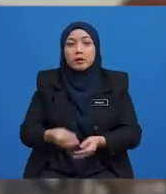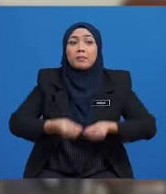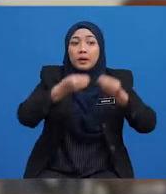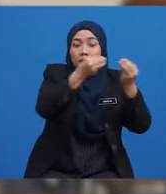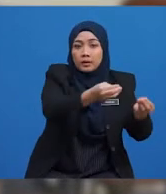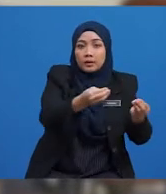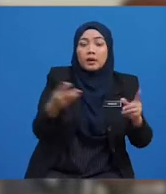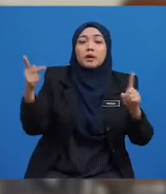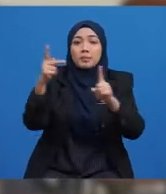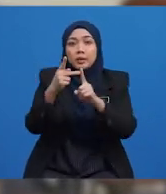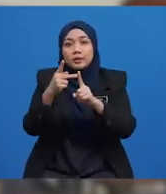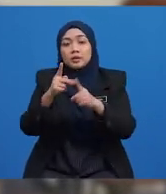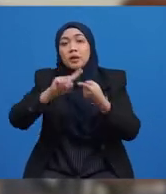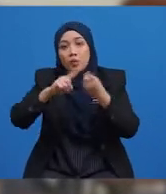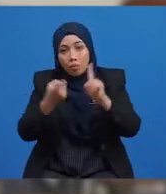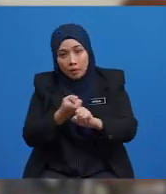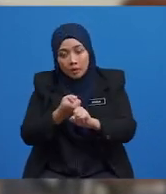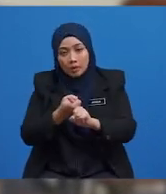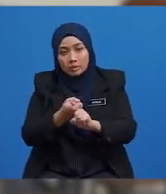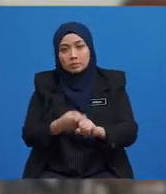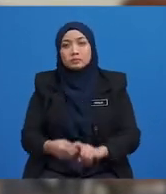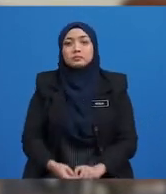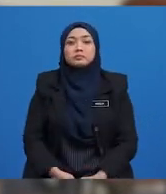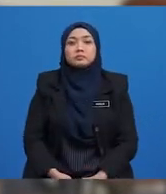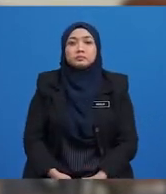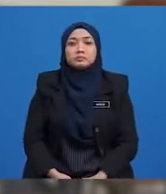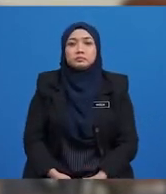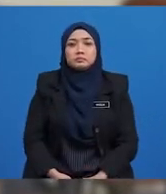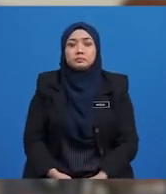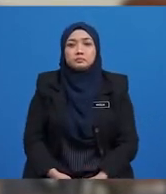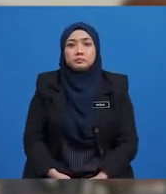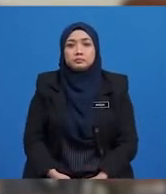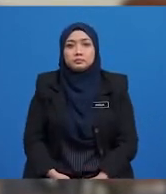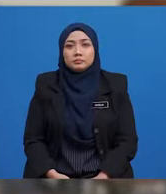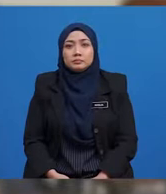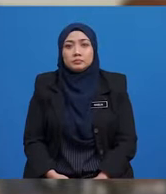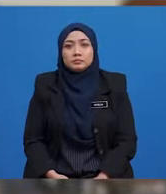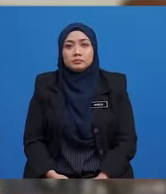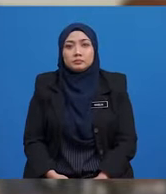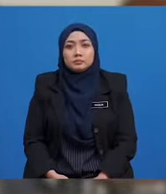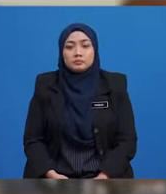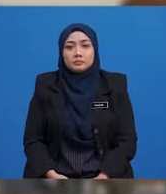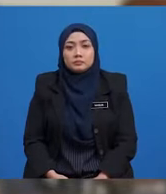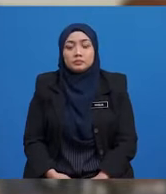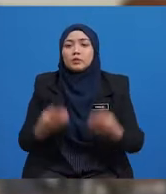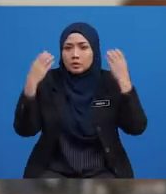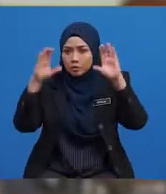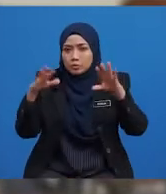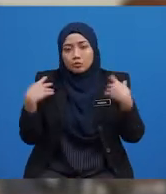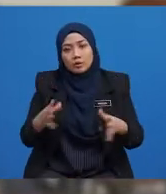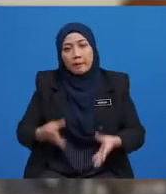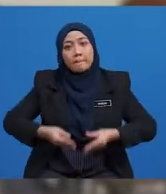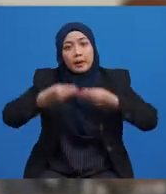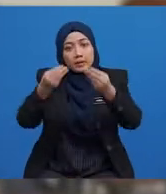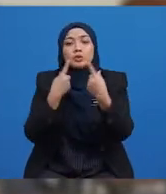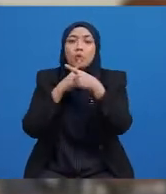tersebut. Apakah kebolehjadiannya? Kita boleh bagi jawapan. Okey, cikgu dah bagi jawapan